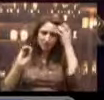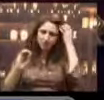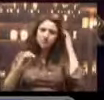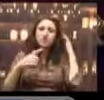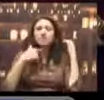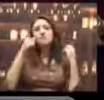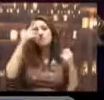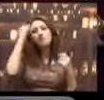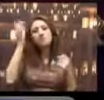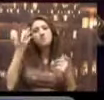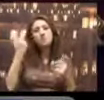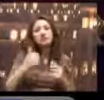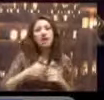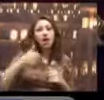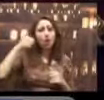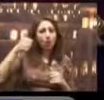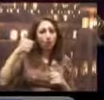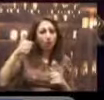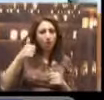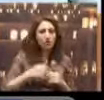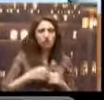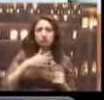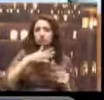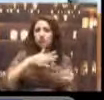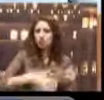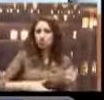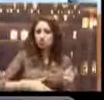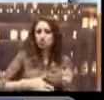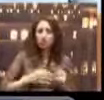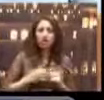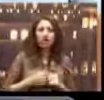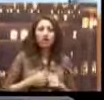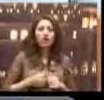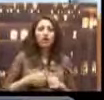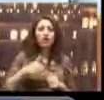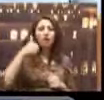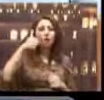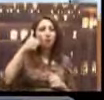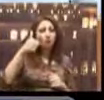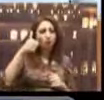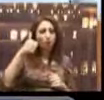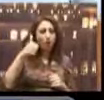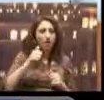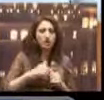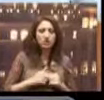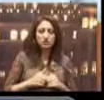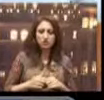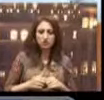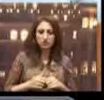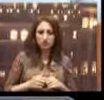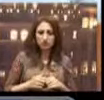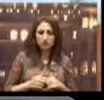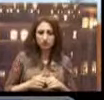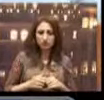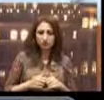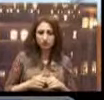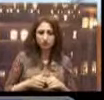بالتمثيل يعني للجانب الايجابي، لان يعني طبعا زي الدكتور عمرو خالد. دكتور عمرو خالد ده انا بني ادم بحبه جدا جدا وما زلت، بس قصدي ان